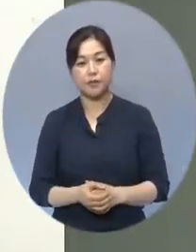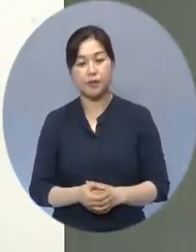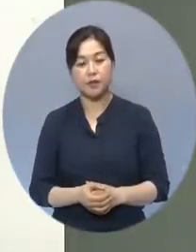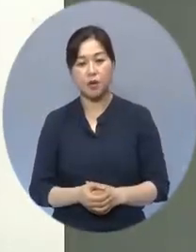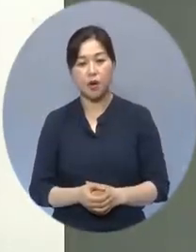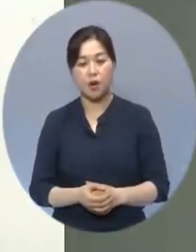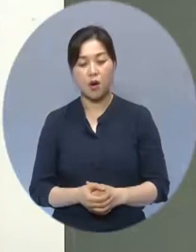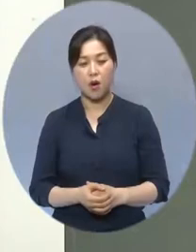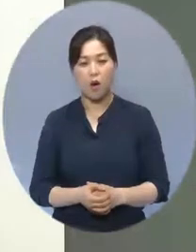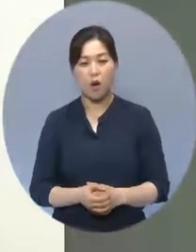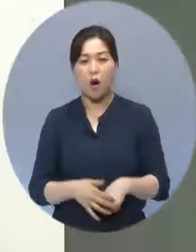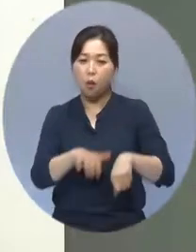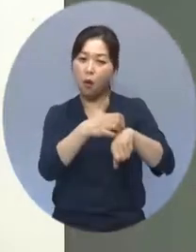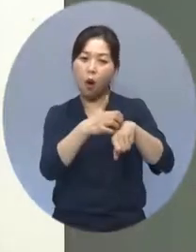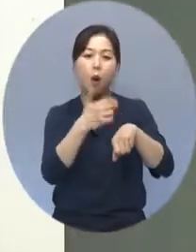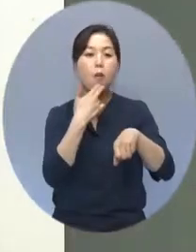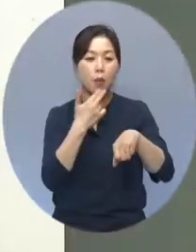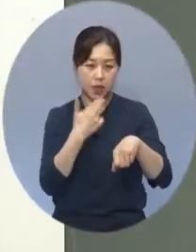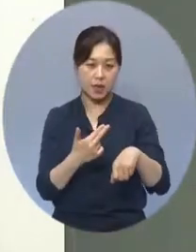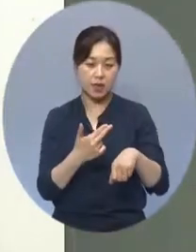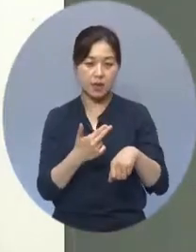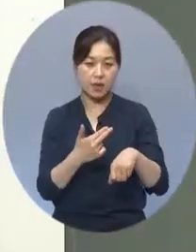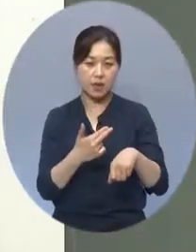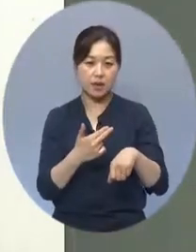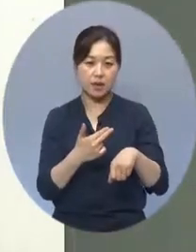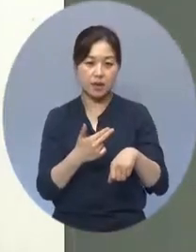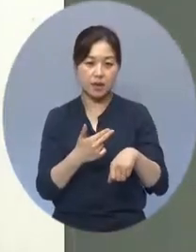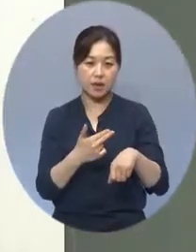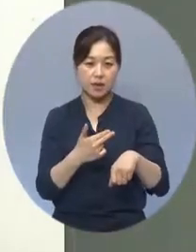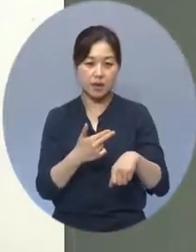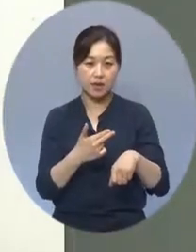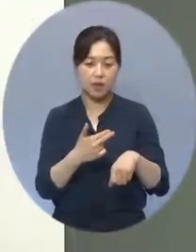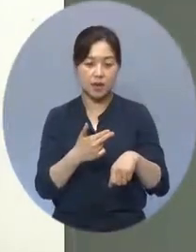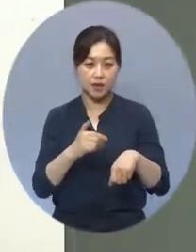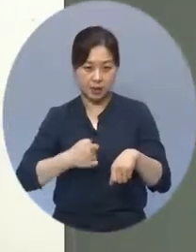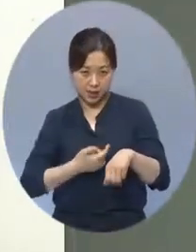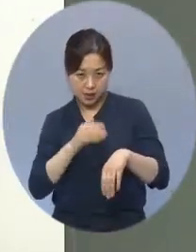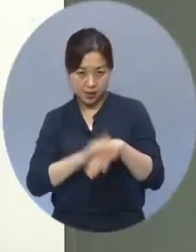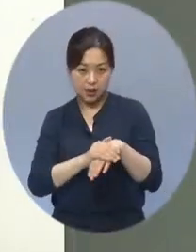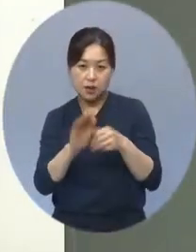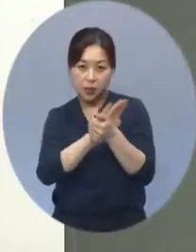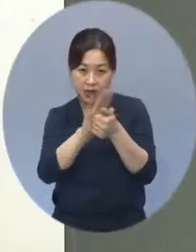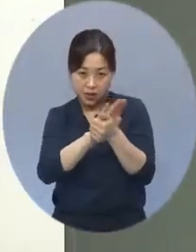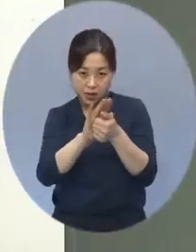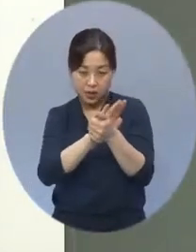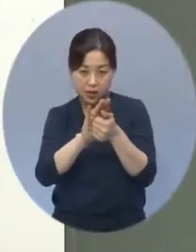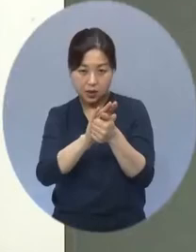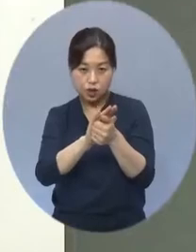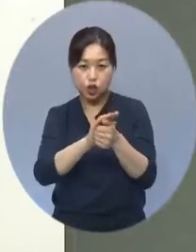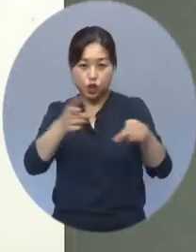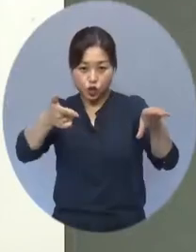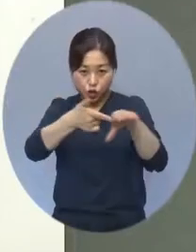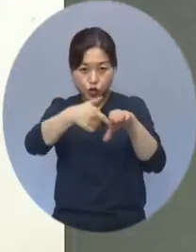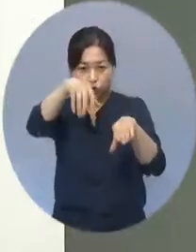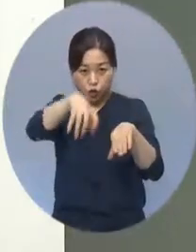특별히 장애 없는 셀프 서비스 주유소를 시설을 확장하는 그런